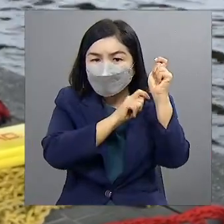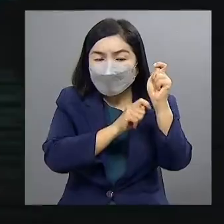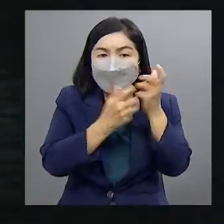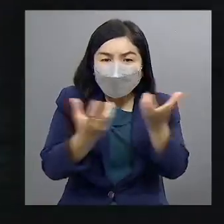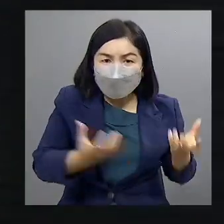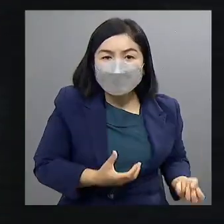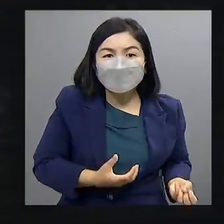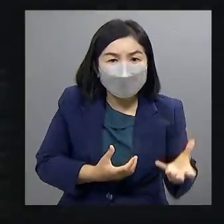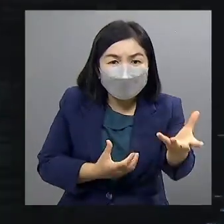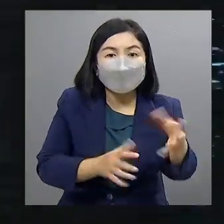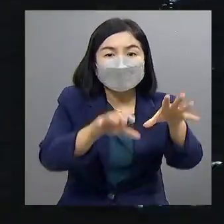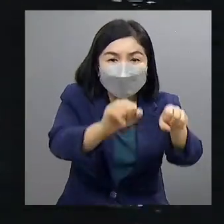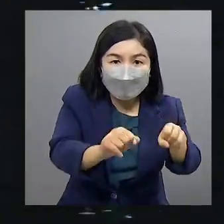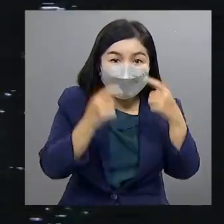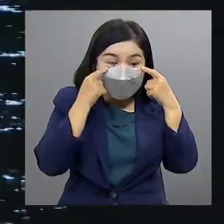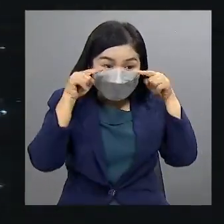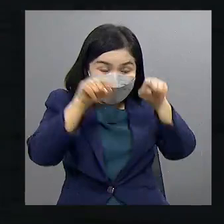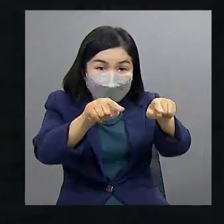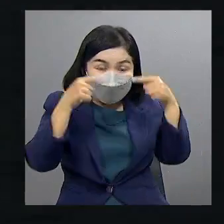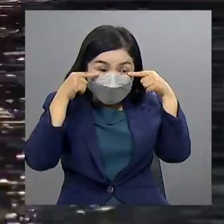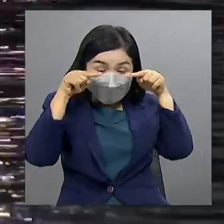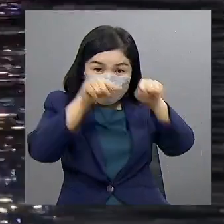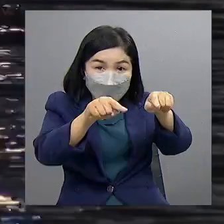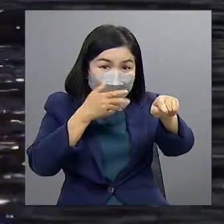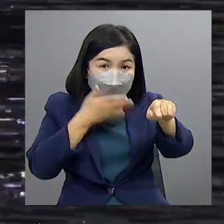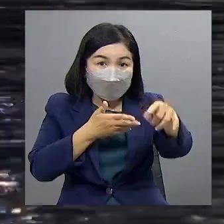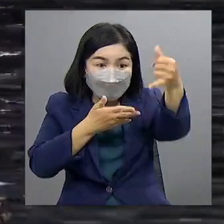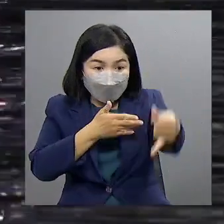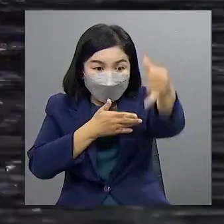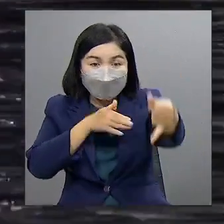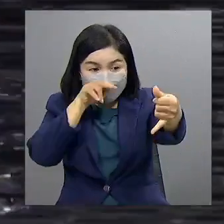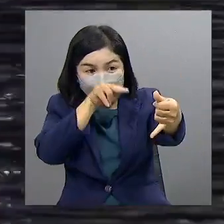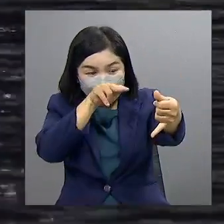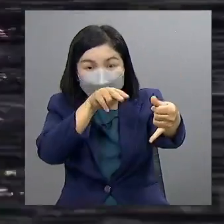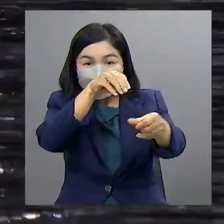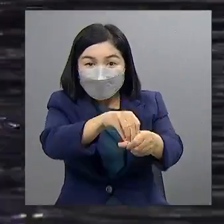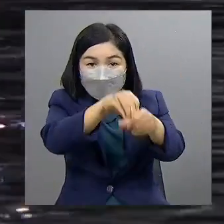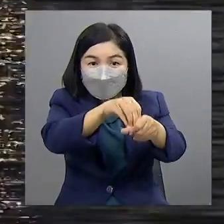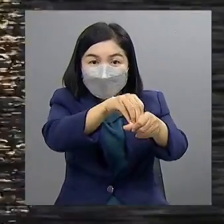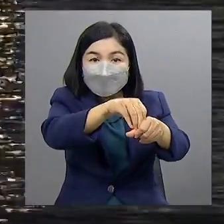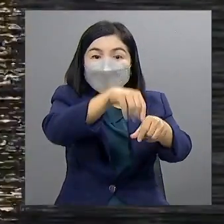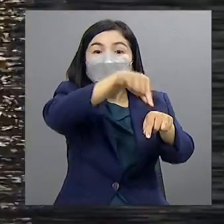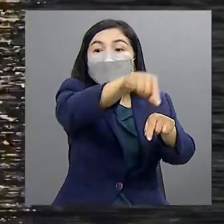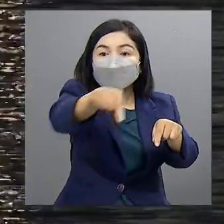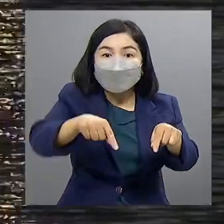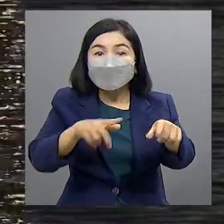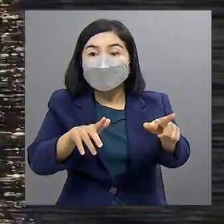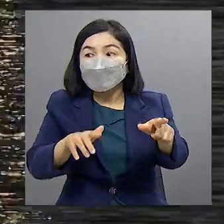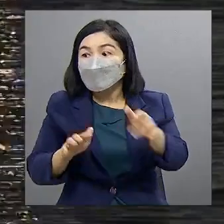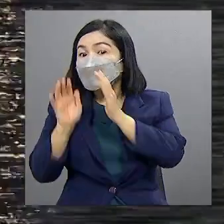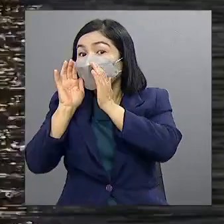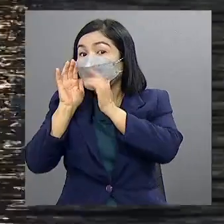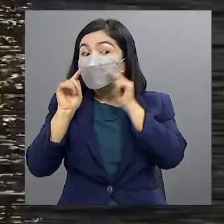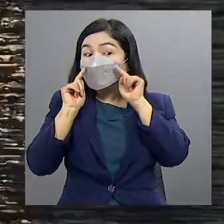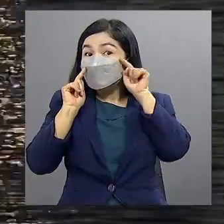ลาเราจะไม่ละสายตาจากเขาเราจะได้รู้ว่าเขายังอยู่ตรงไหนอยู่ตรงไหนเราตะโกนเนี่ยเราใช้ตะโกนแต่ตาเรายัง